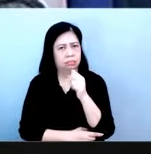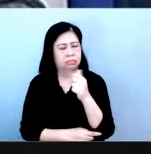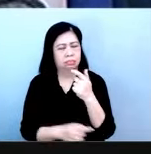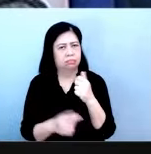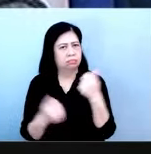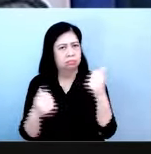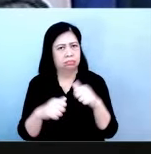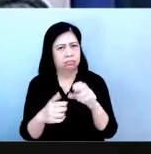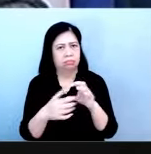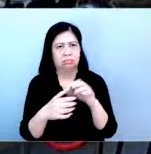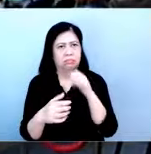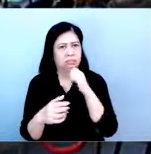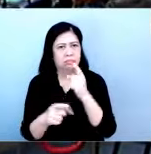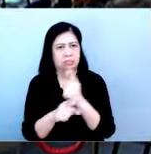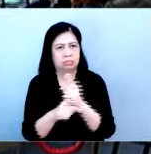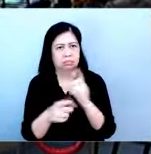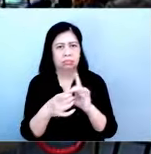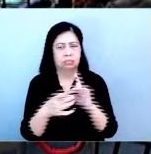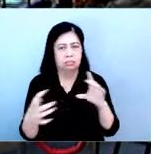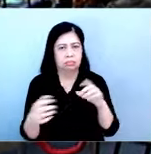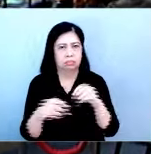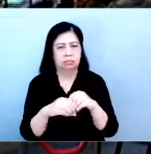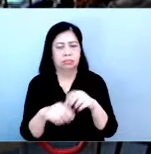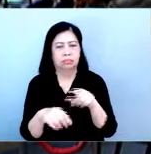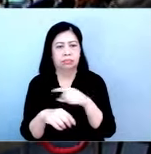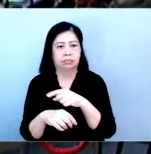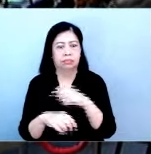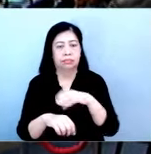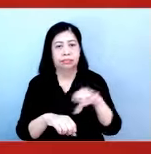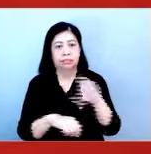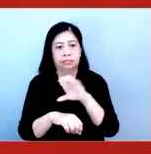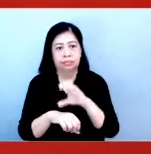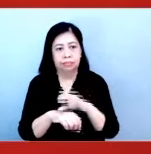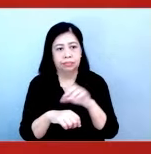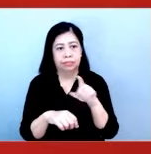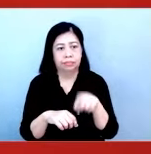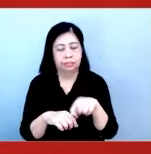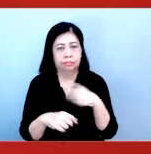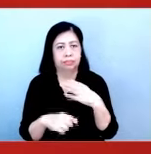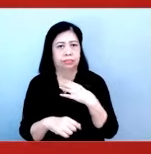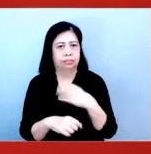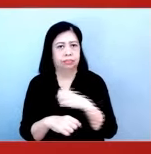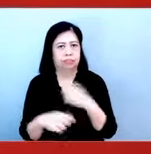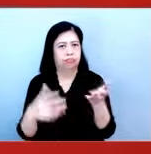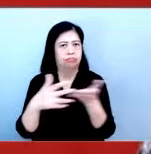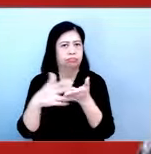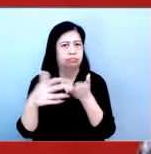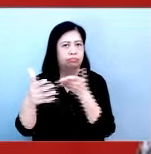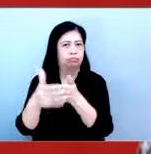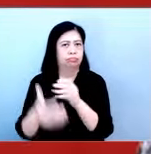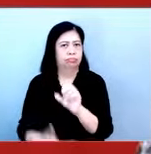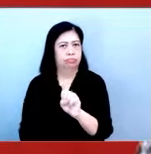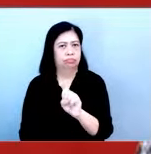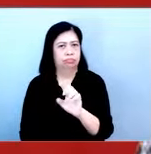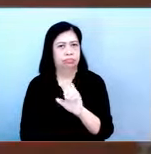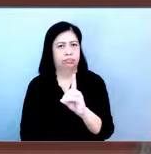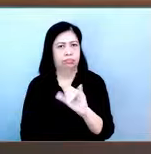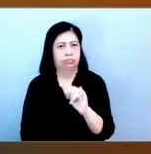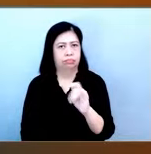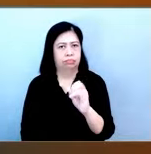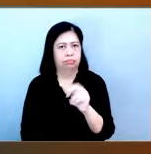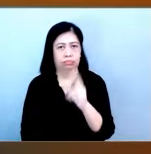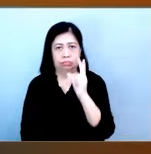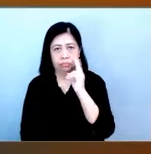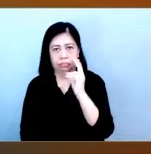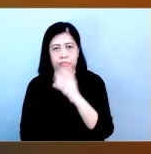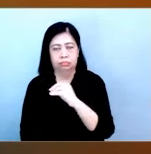mga problema sa Mindanao. Ayon kay Camiguin Governor Xavier Jesus Romualdo, pwedeng kasuhan ng sedesyon si Duterte at si Congressman Alvarez.